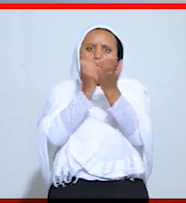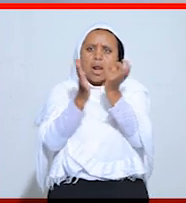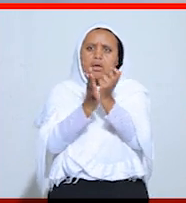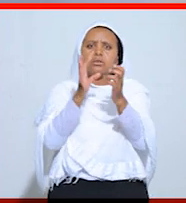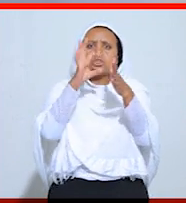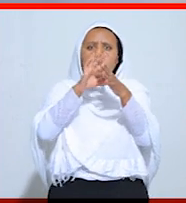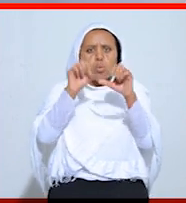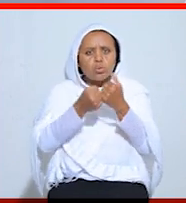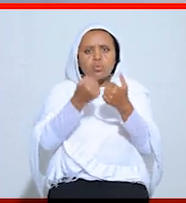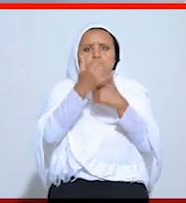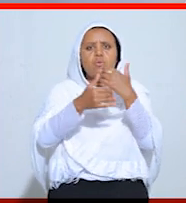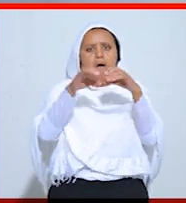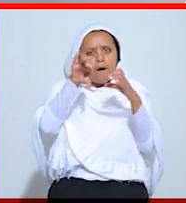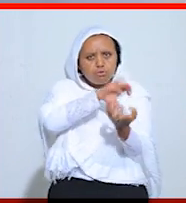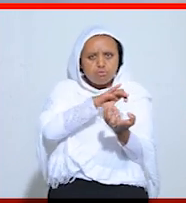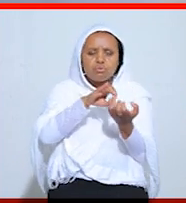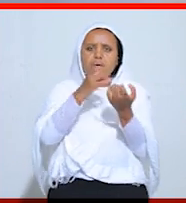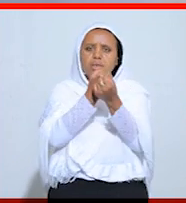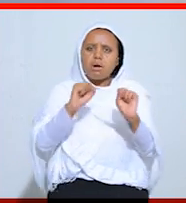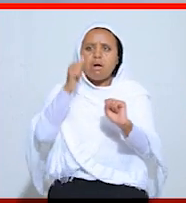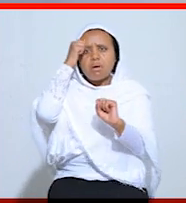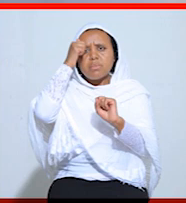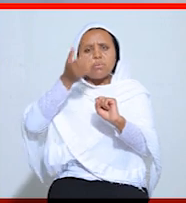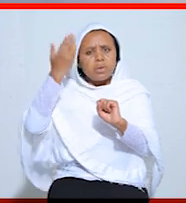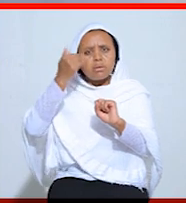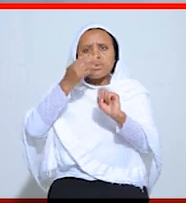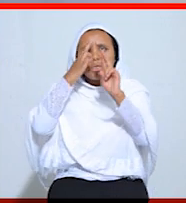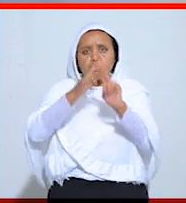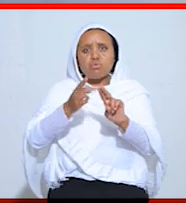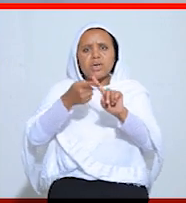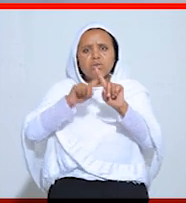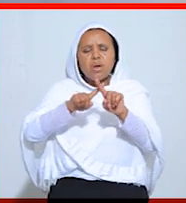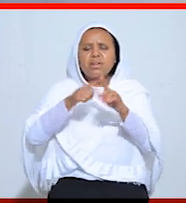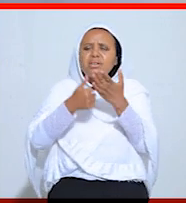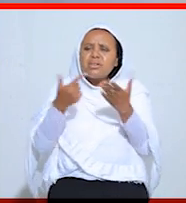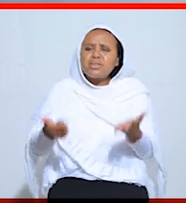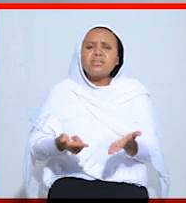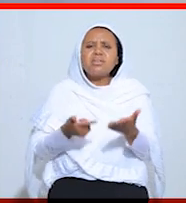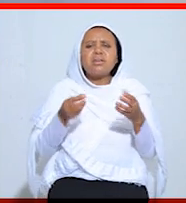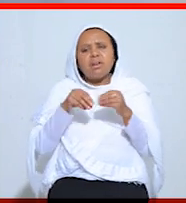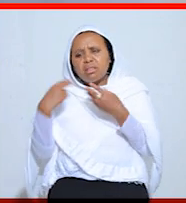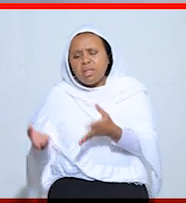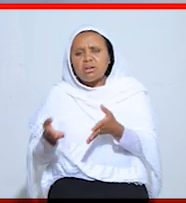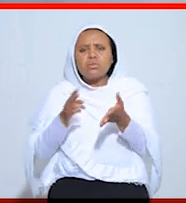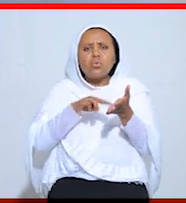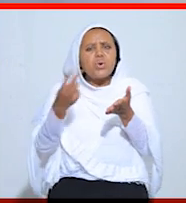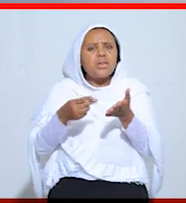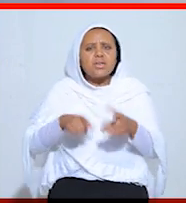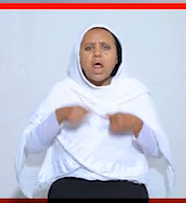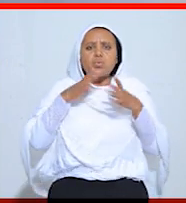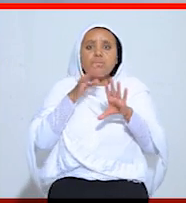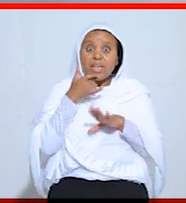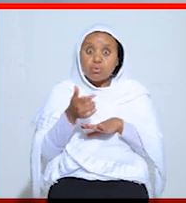ይሰቀላል ስጋውን ቆርሶ ደሙን አፍሶ ያድነናል አዳምን ወደ ቀደመ ክብሩ ይመልሰዋል እንደዚህ እንደተጣል